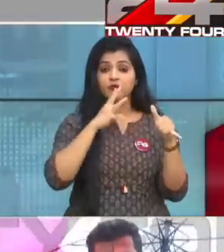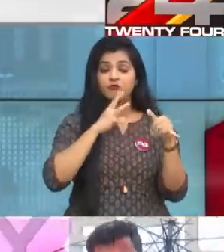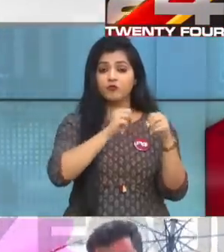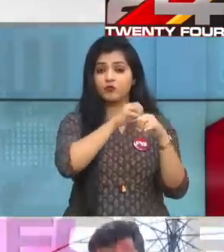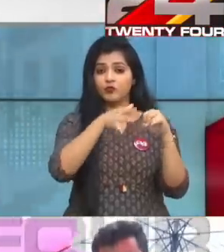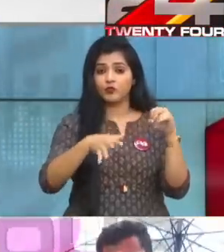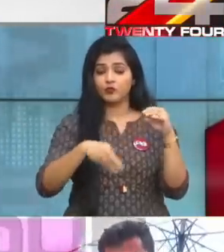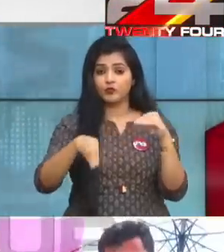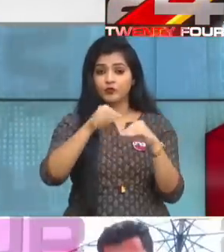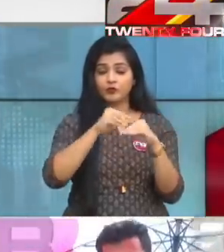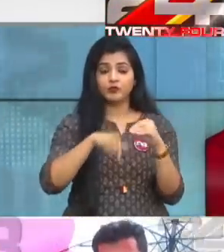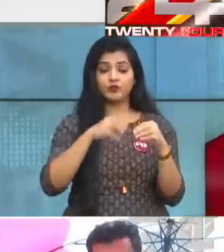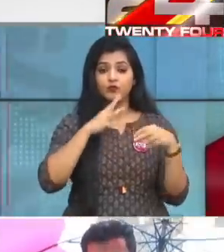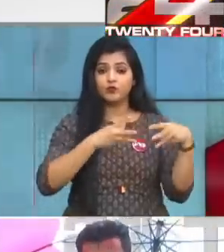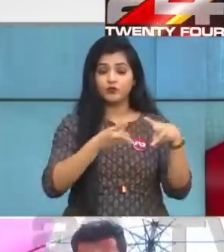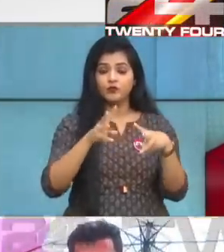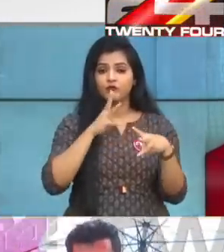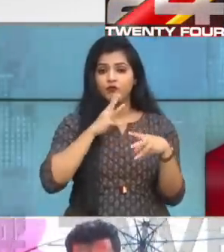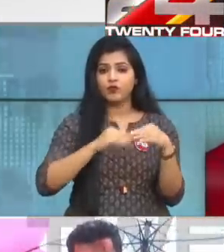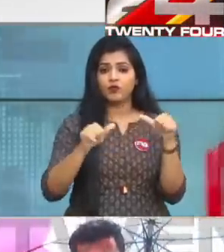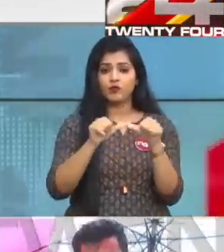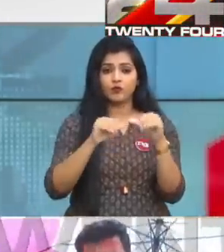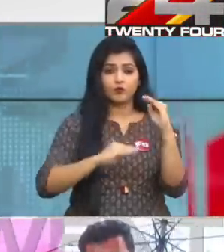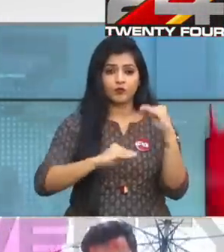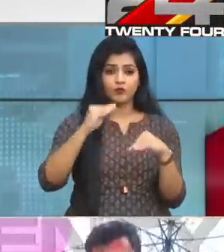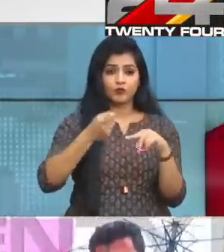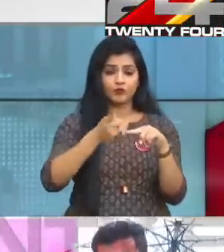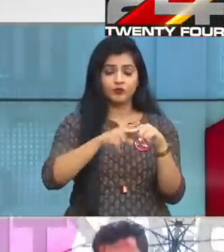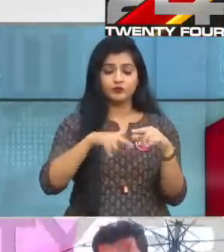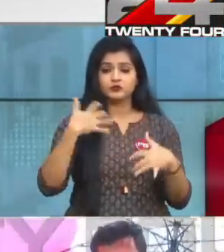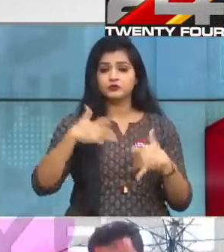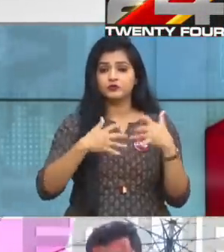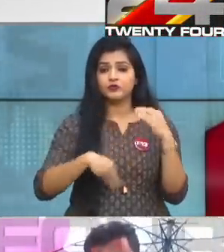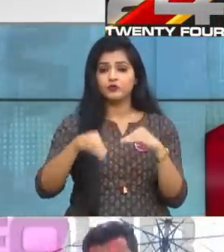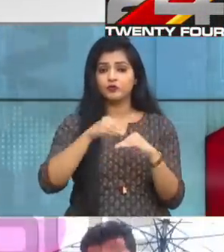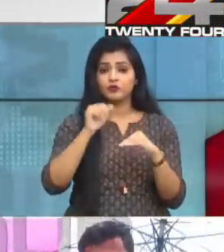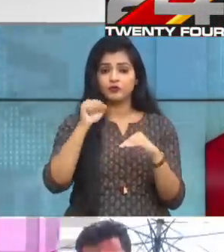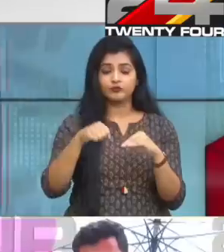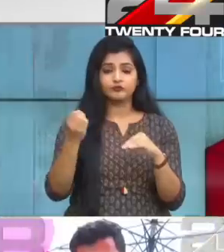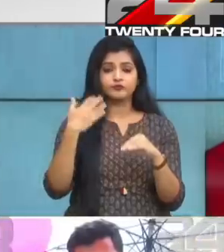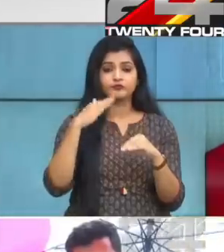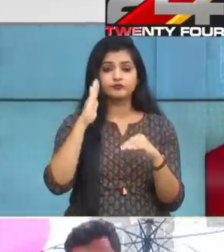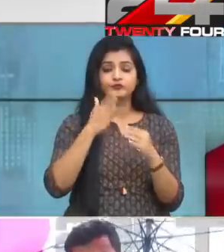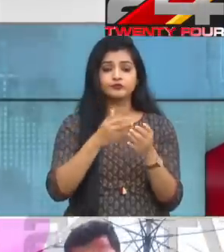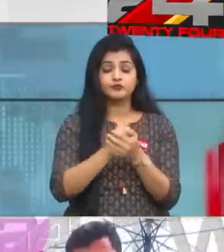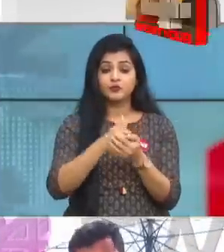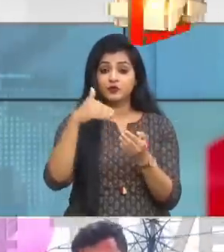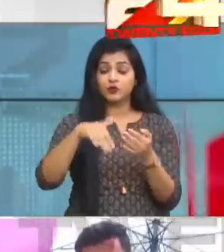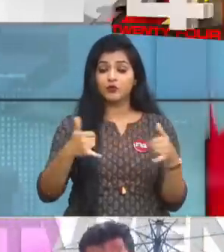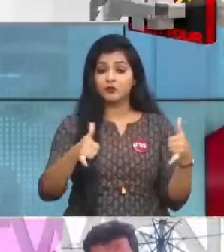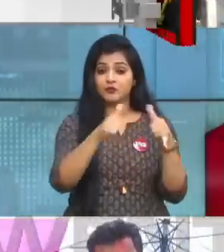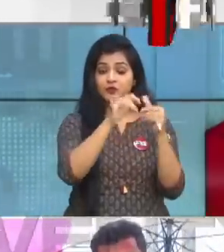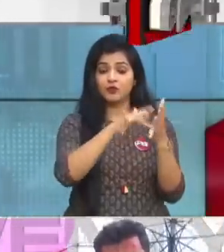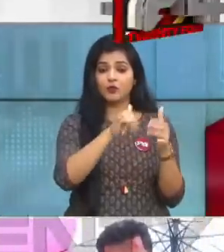മലവെള്ളപ്പാച്ചിലും പുഴകളിലെ ജലനിരപ്പ് ക്രമാതീതമായി ഉയർന്നതുമൊക്കെ വലിയ തോതിലുള്ള ദുരിതം സൃഷ്ടിച്ചിട്ടുണ്ട് എന്നത് എടുത്തു പറയേണ്ട കാര്യമാണ്. ഇപ്പോഴും മലയോര